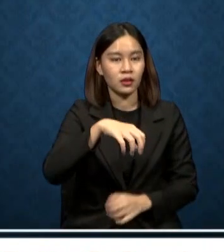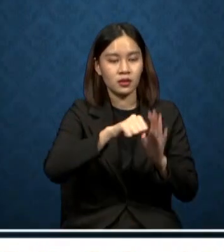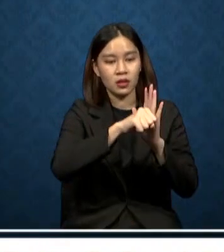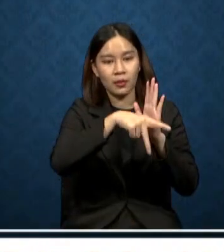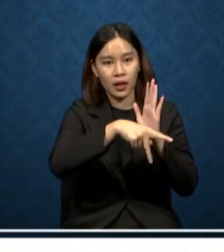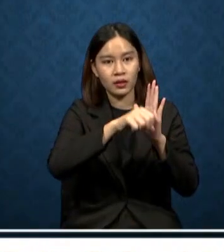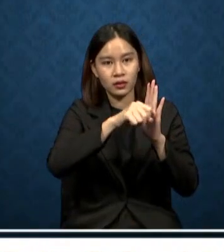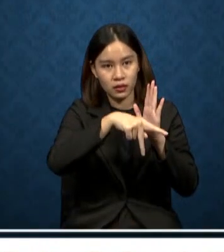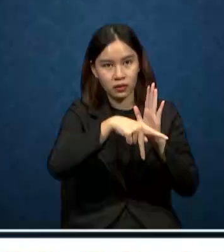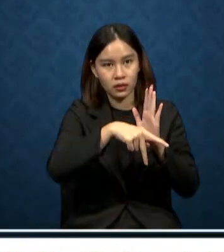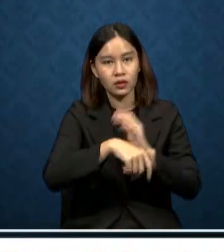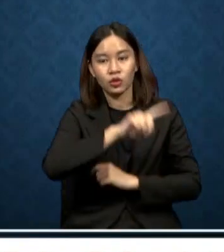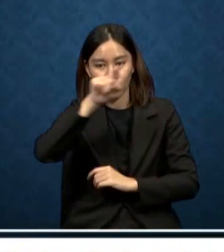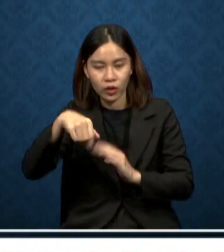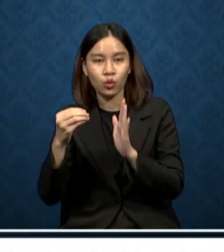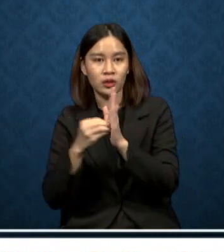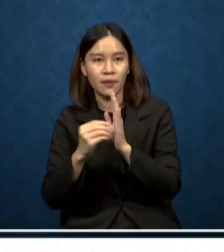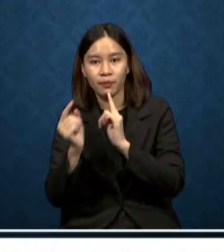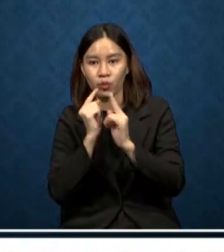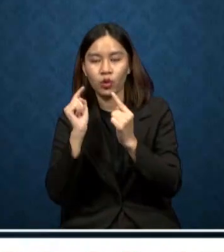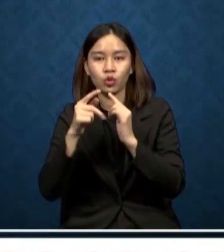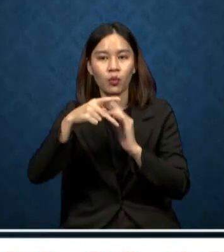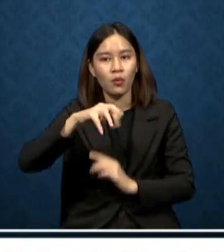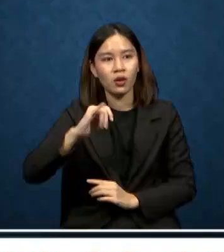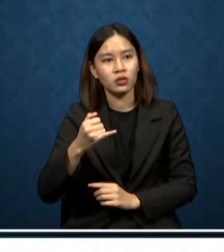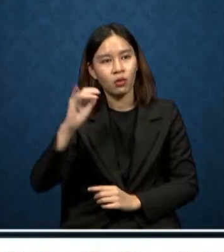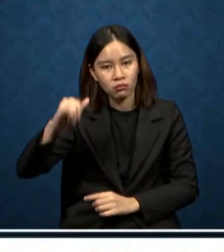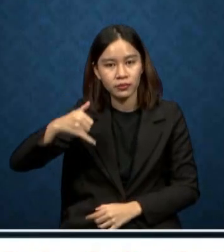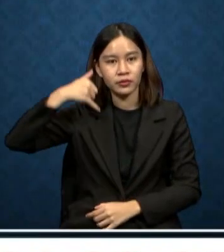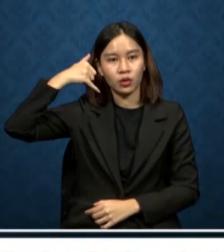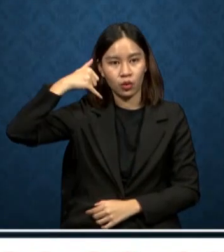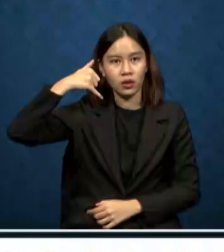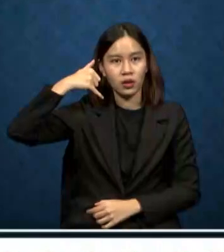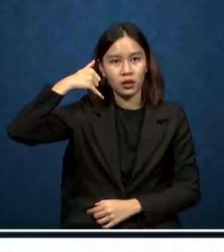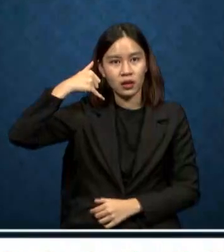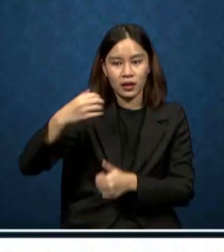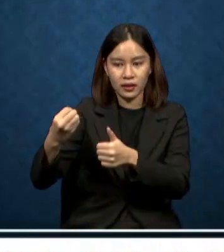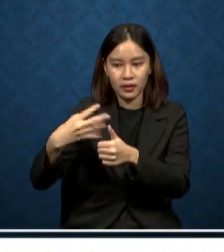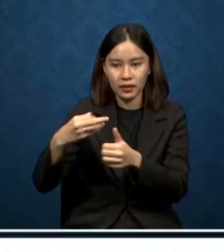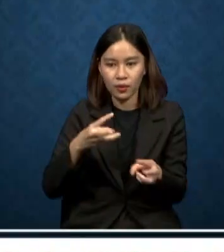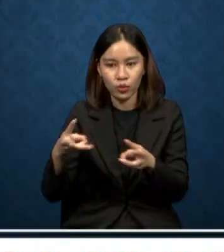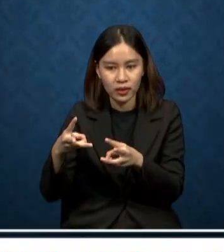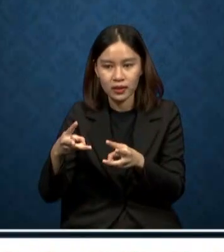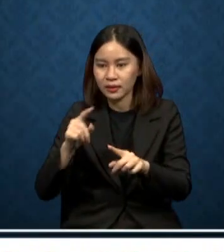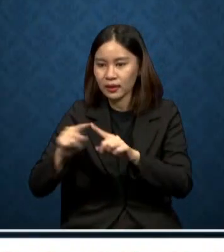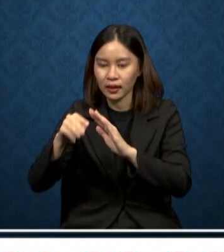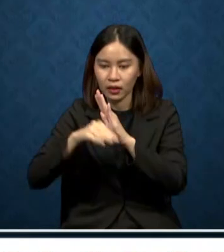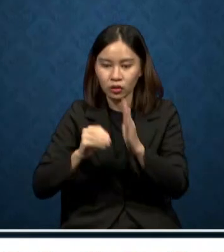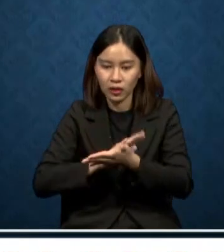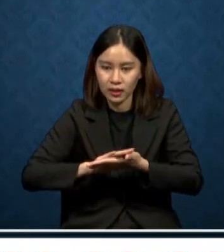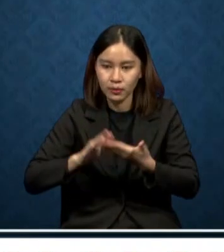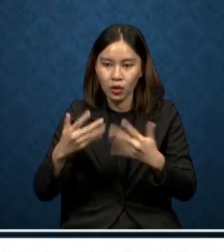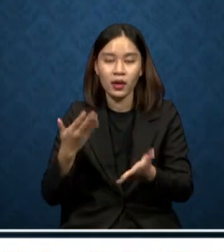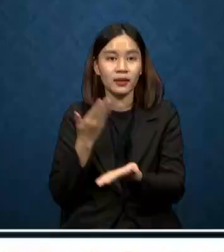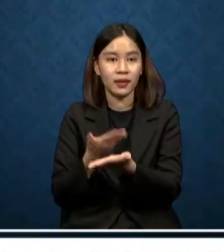พับุรี หัจากเรากลมาแล้ว ก็ได้พูคุยกันคุกำลนเขาโทรกัหาผมเลย แนะนวิธีการเรีบร้อย สามารทจะ